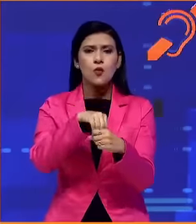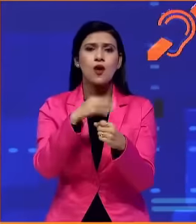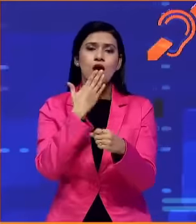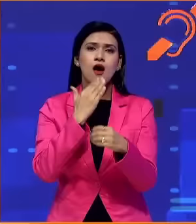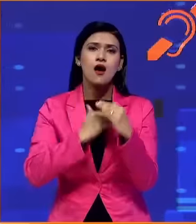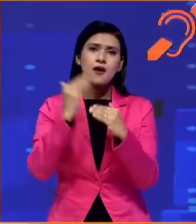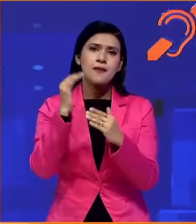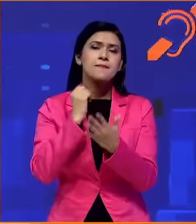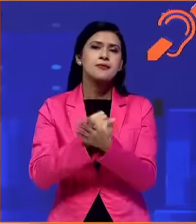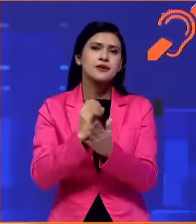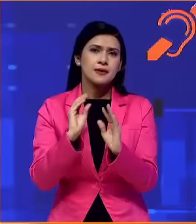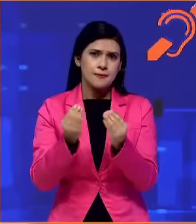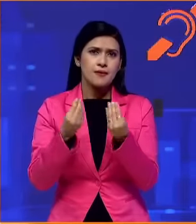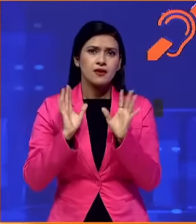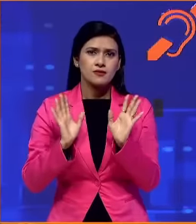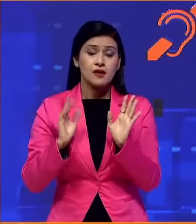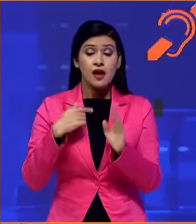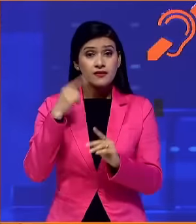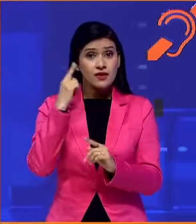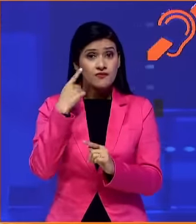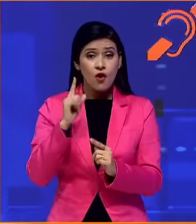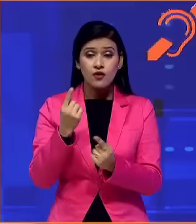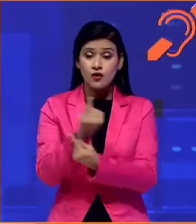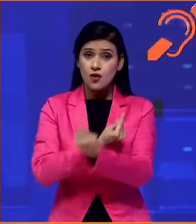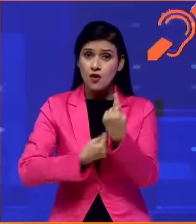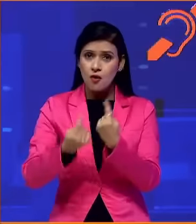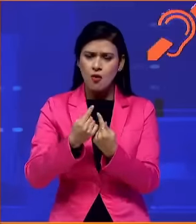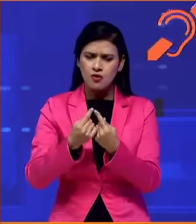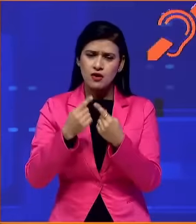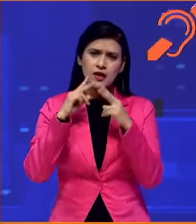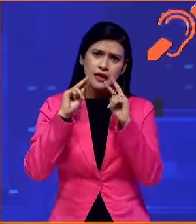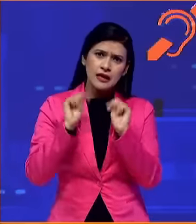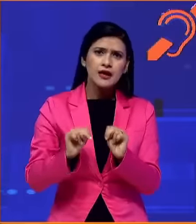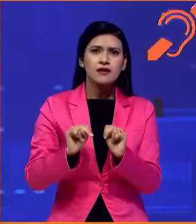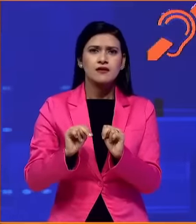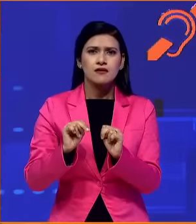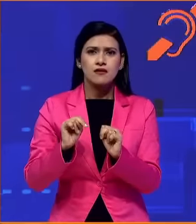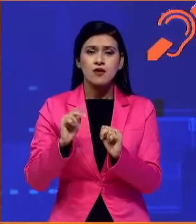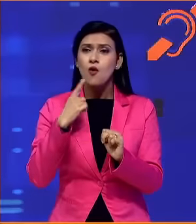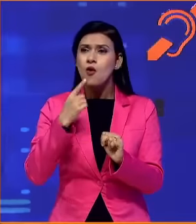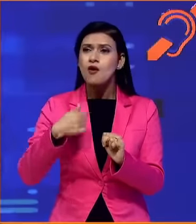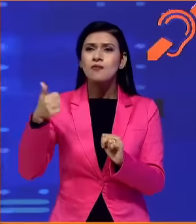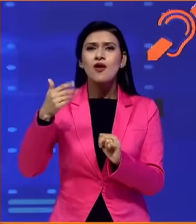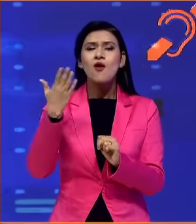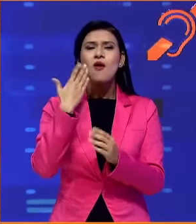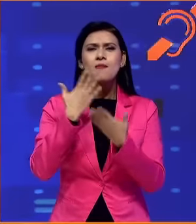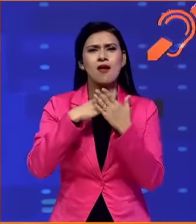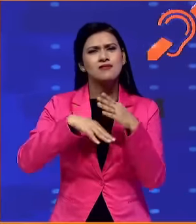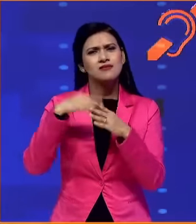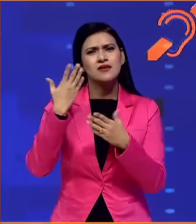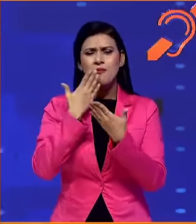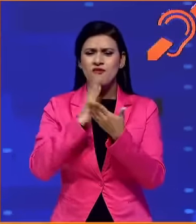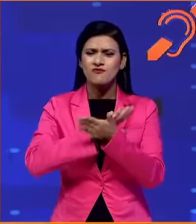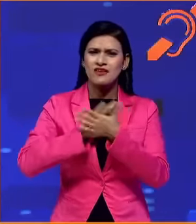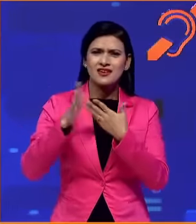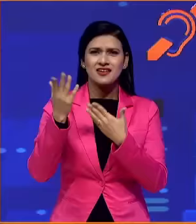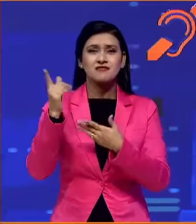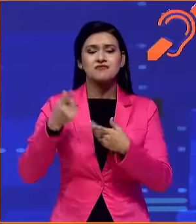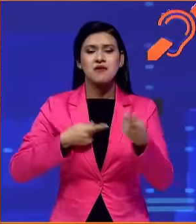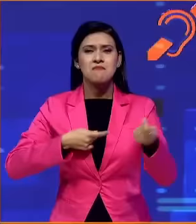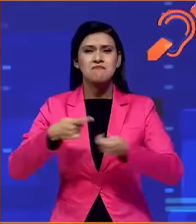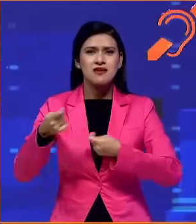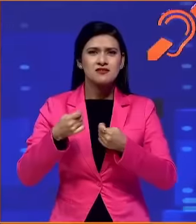महत्वपूर्णहैं।इसलिएमुझे लगताहैकिआपकोइसबातसेखुशहोनाचाहिएकि एलोनमस्कऔरअन्यजैसेलोग अरबोंकमा